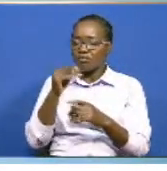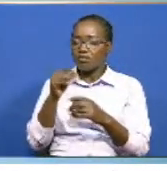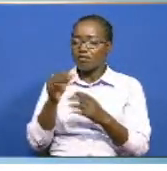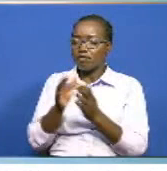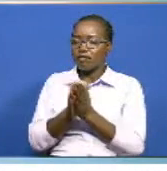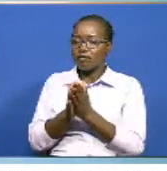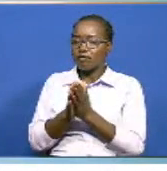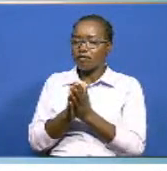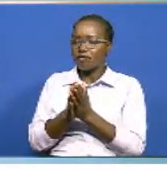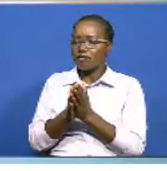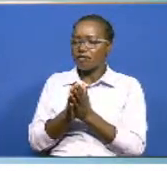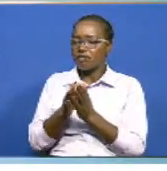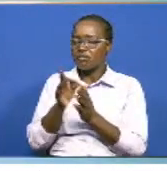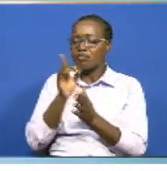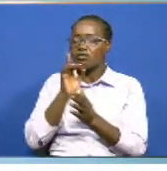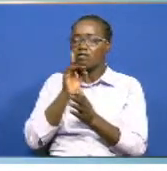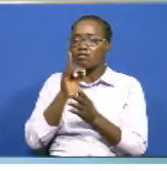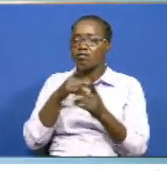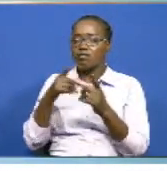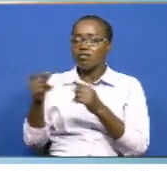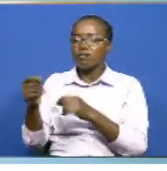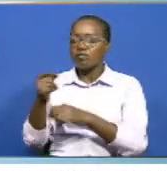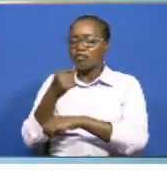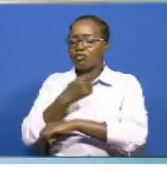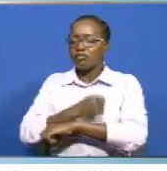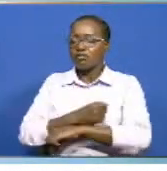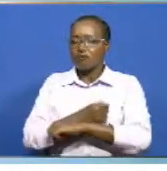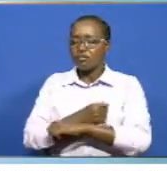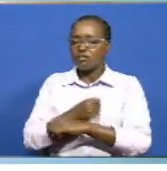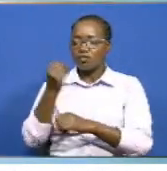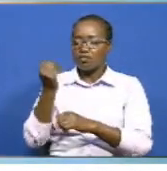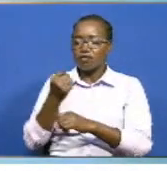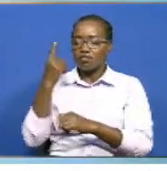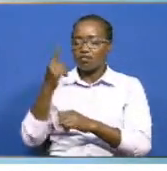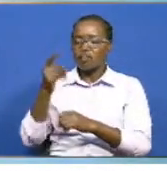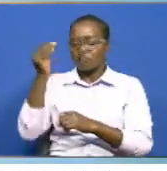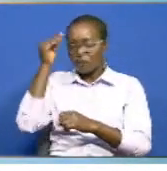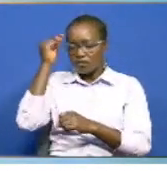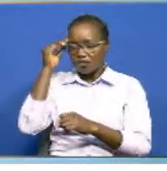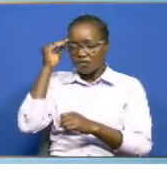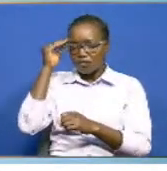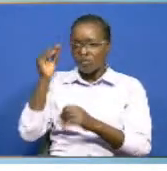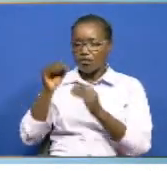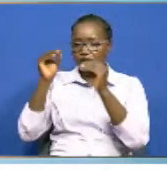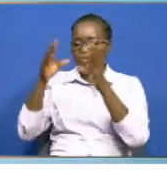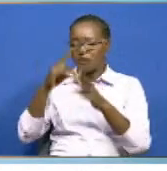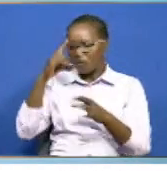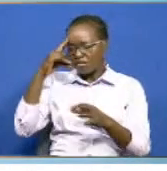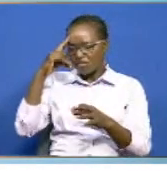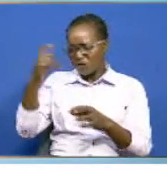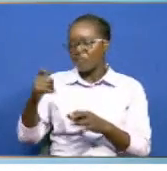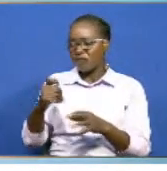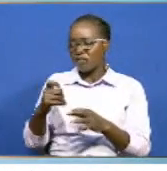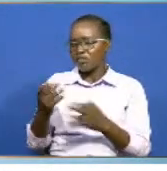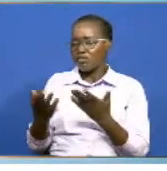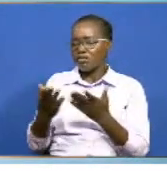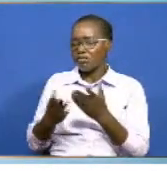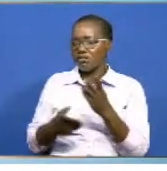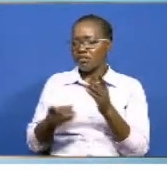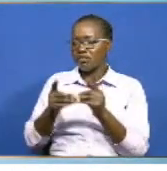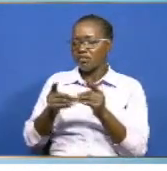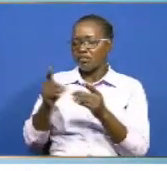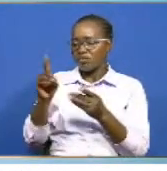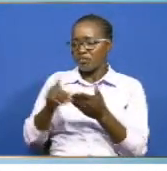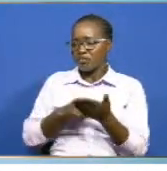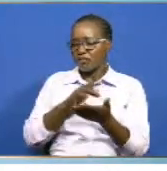labda ni strike, ah. wacha tuingie kwa shule, mm-hmm. Tumeelewana huyu mwalimu mkuu labda anatusumbua, so tutafanyaje? Tunafanya mkutano kwa WhatsApp